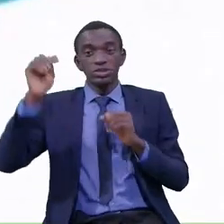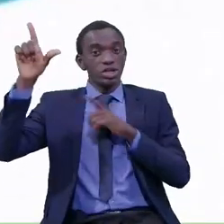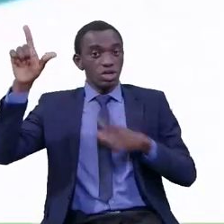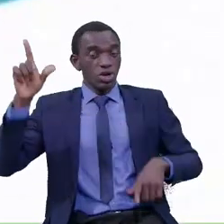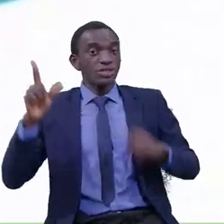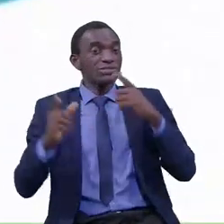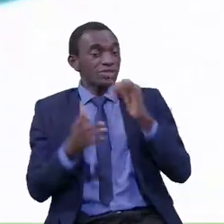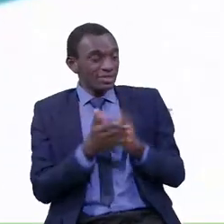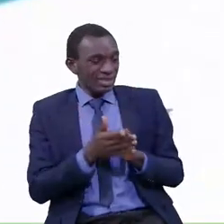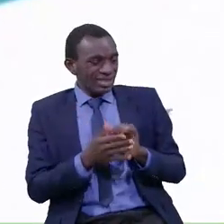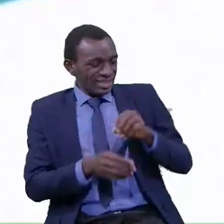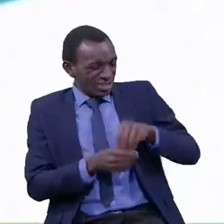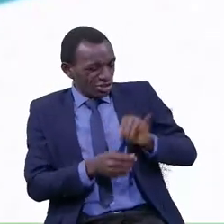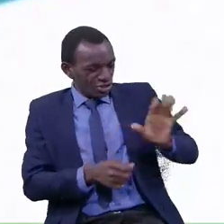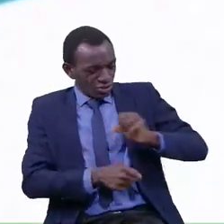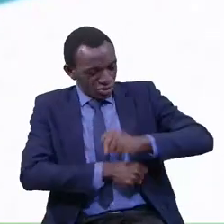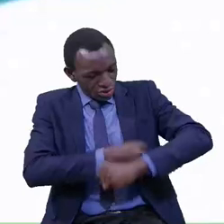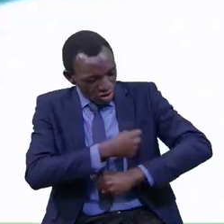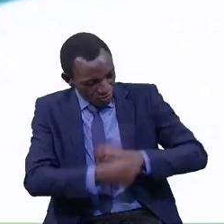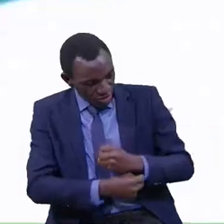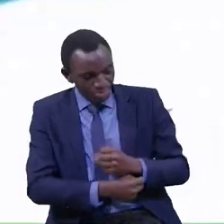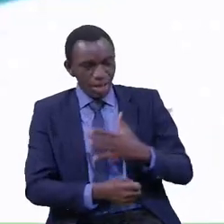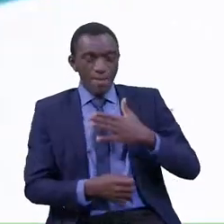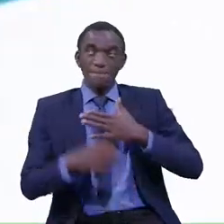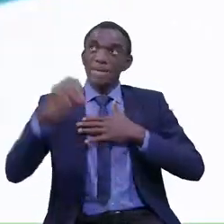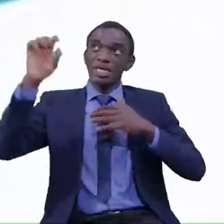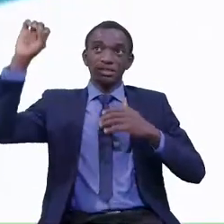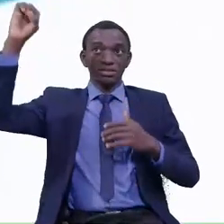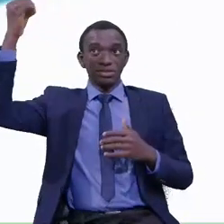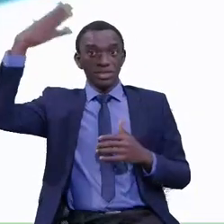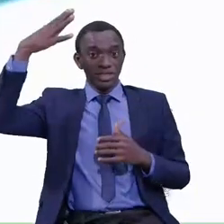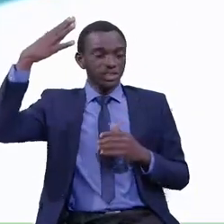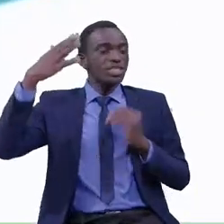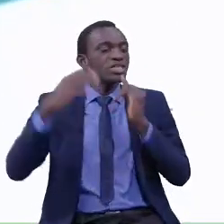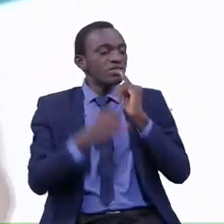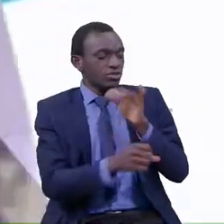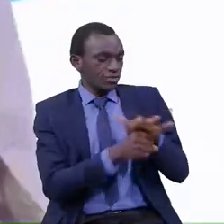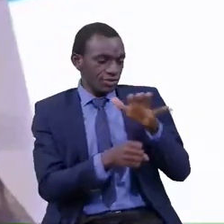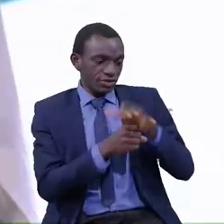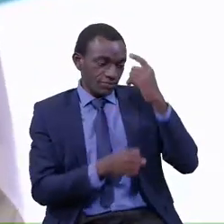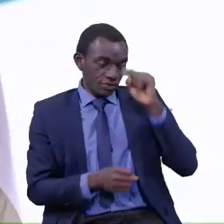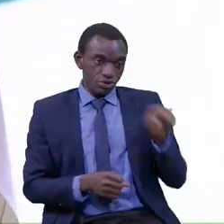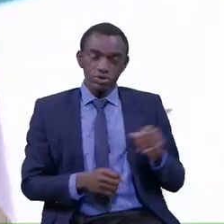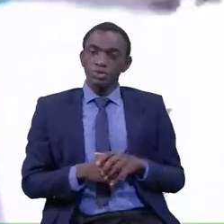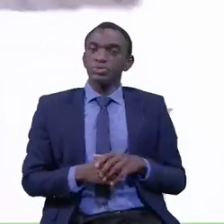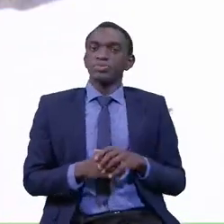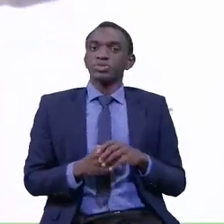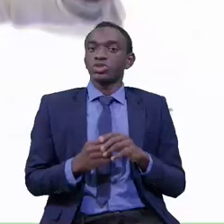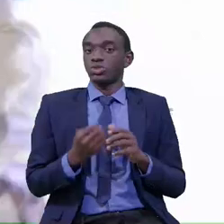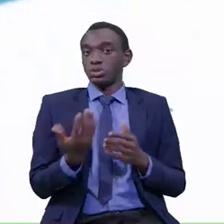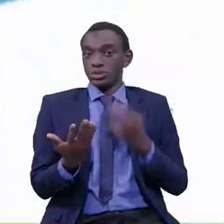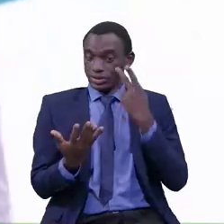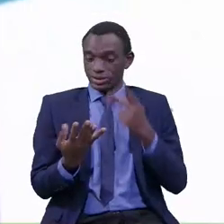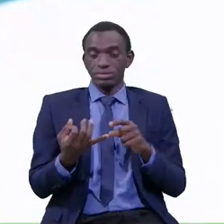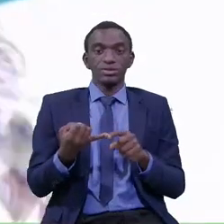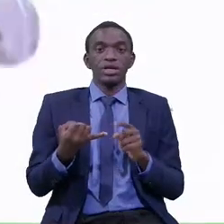condition, dans cette souffrance, ma grâce t'est suffisante. Il y a la grâce pour le salut. Il y